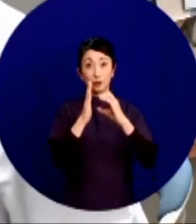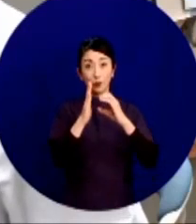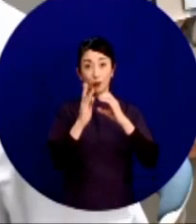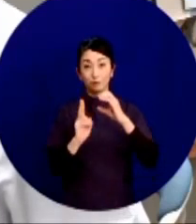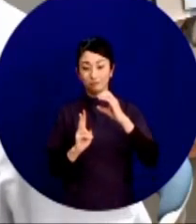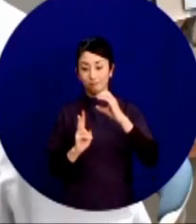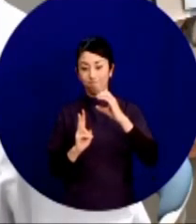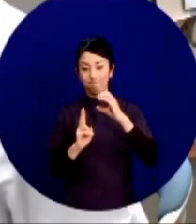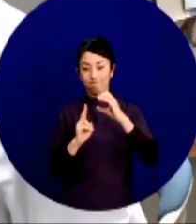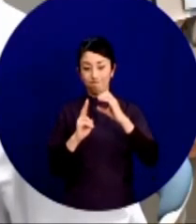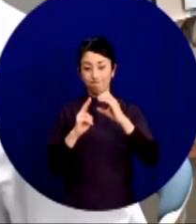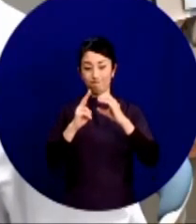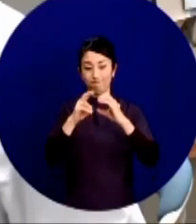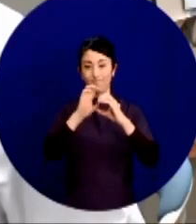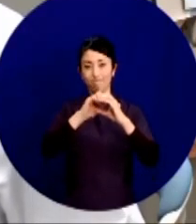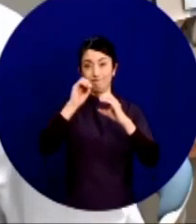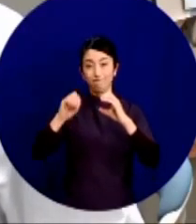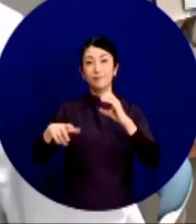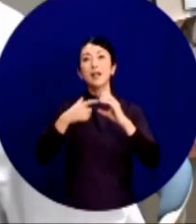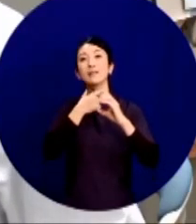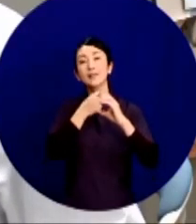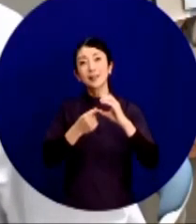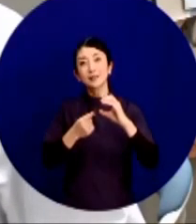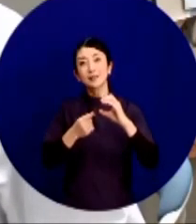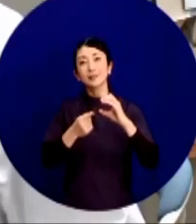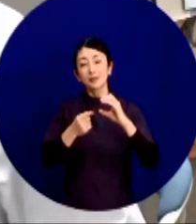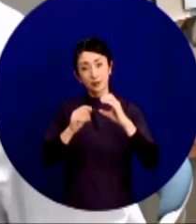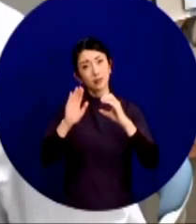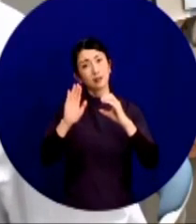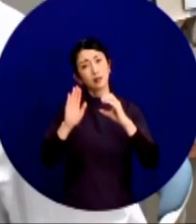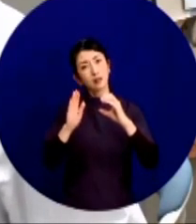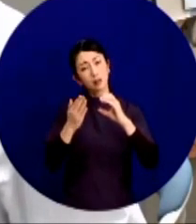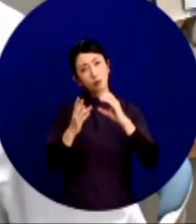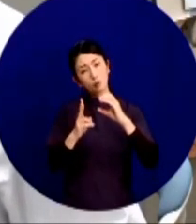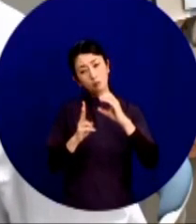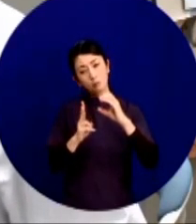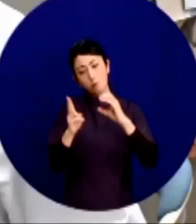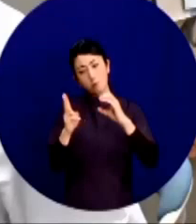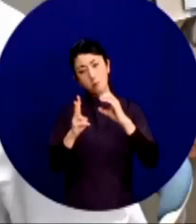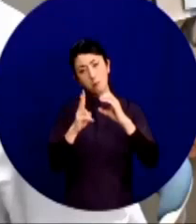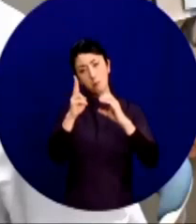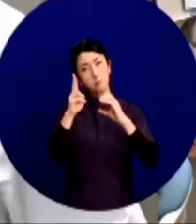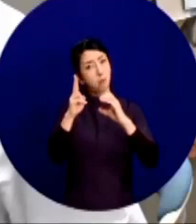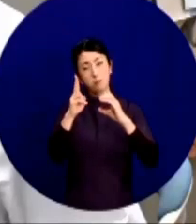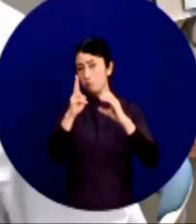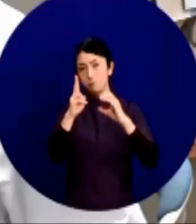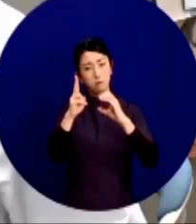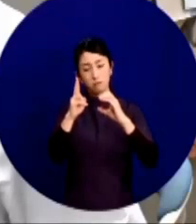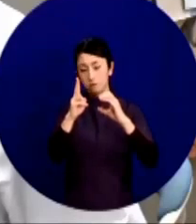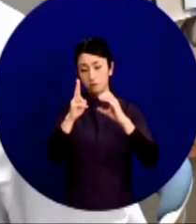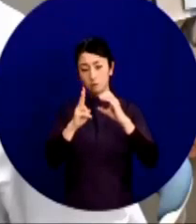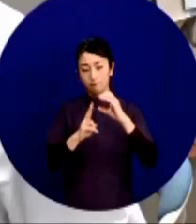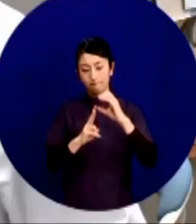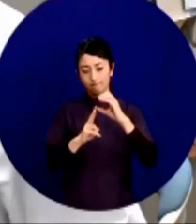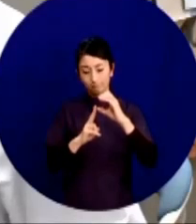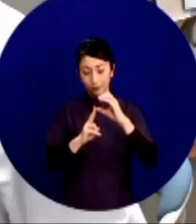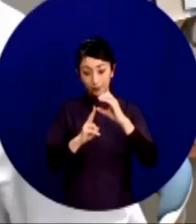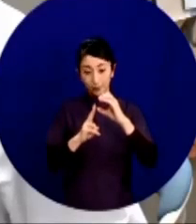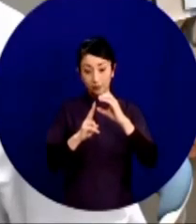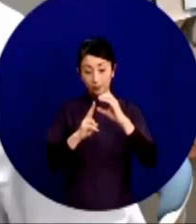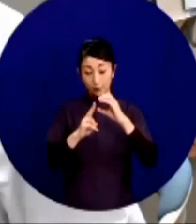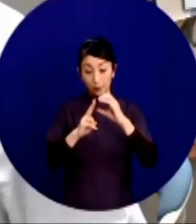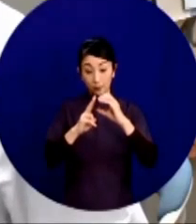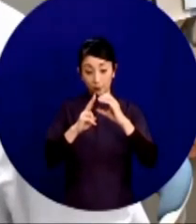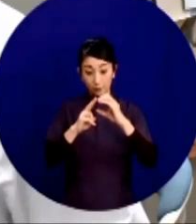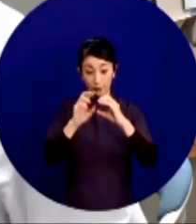瘍は腫瘍を取り除きたい、しかし腫瘍周囲の脳の組織を大事に大事に保護